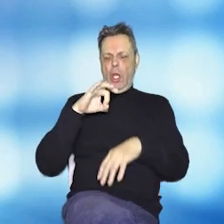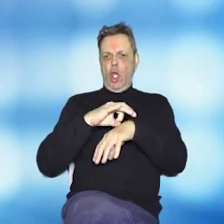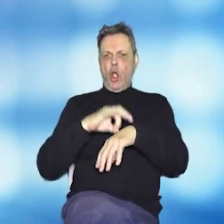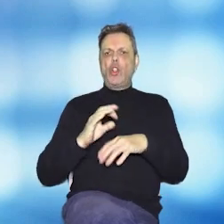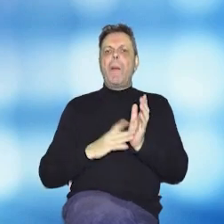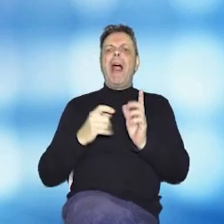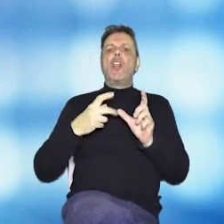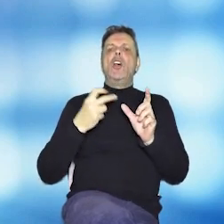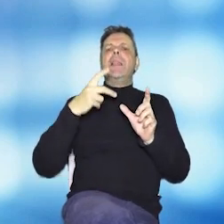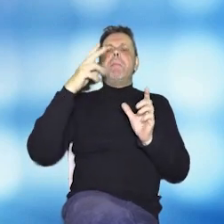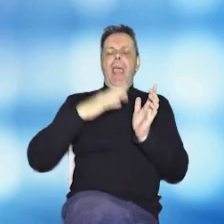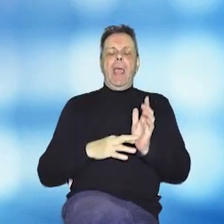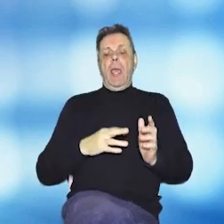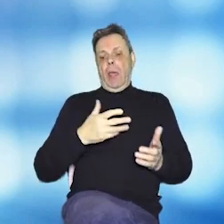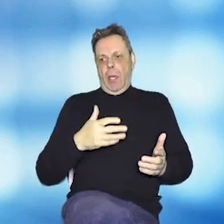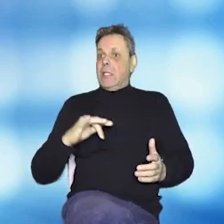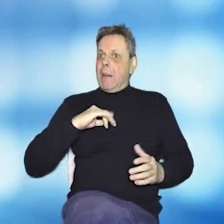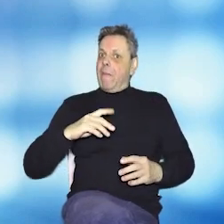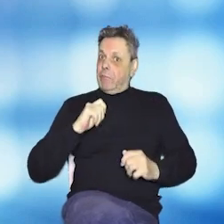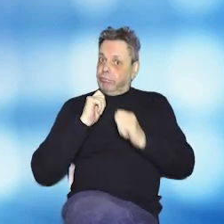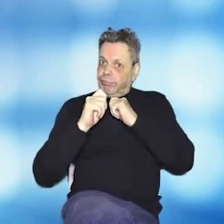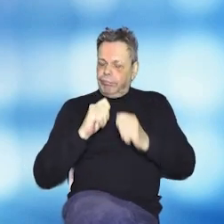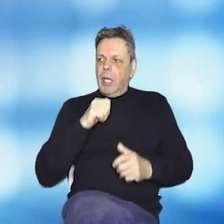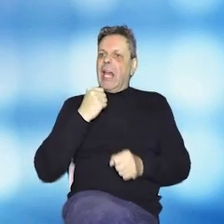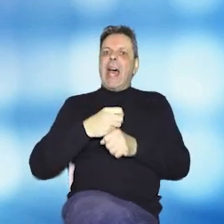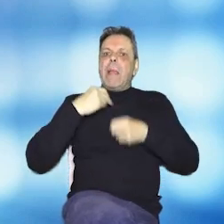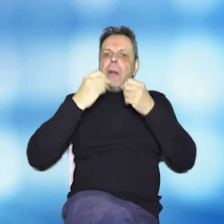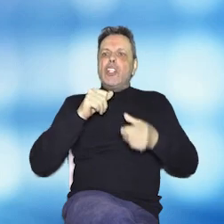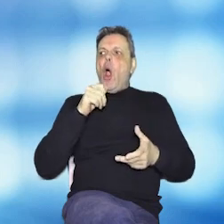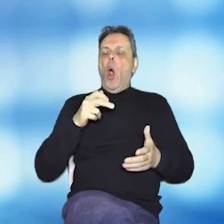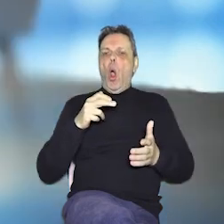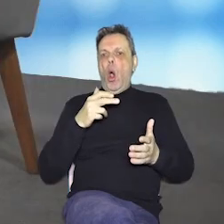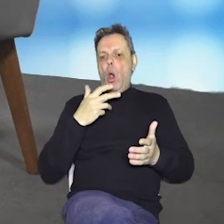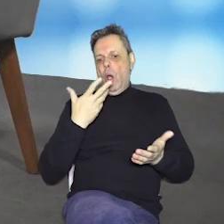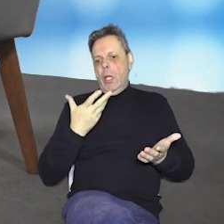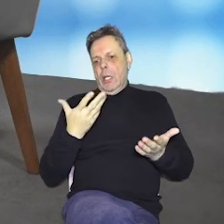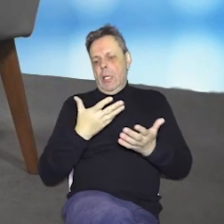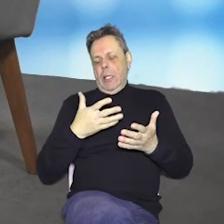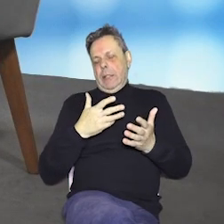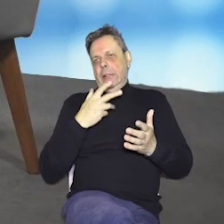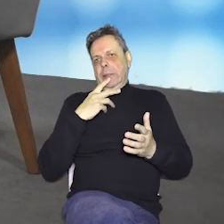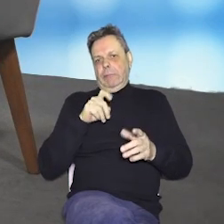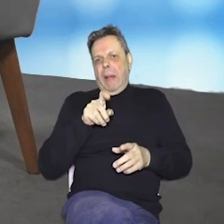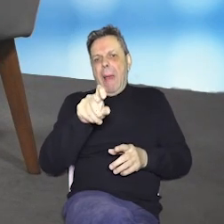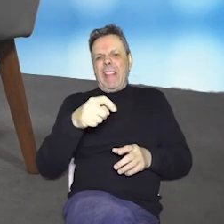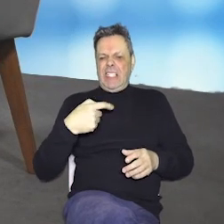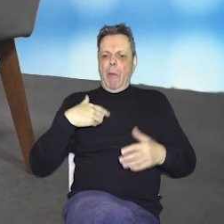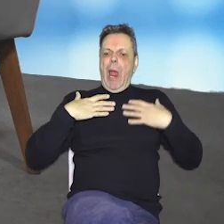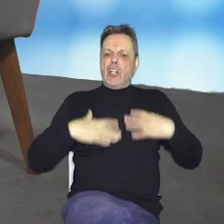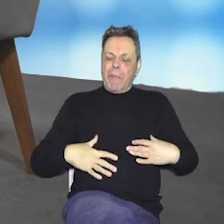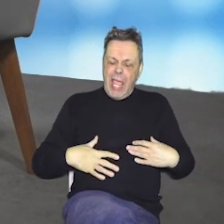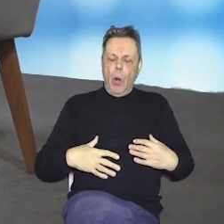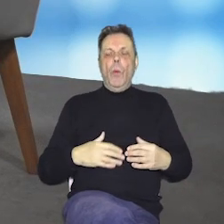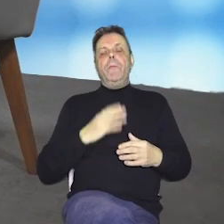doktor Mario Sviben. Zanimljiv je sugovornik i radi priče o nametnicima, kako u našem tijelu, tako i na